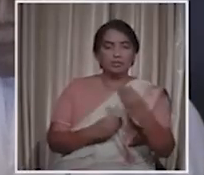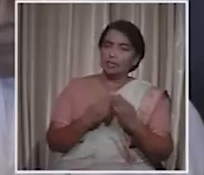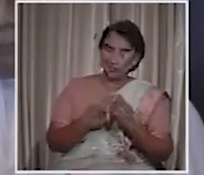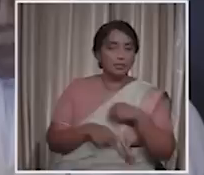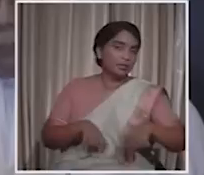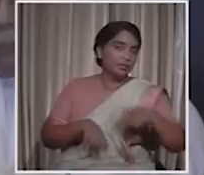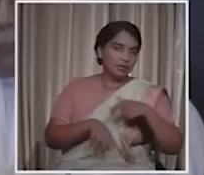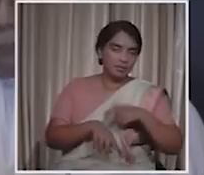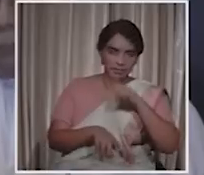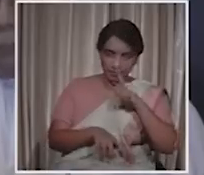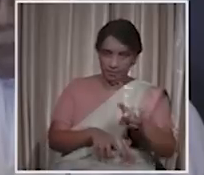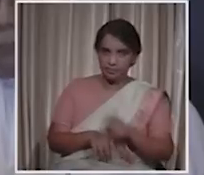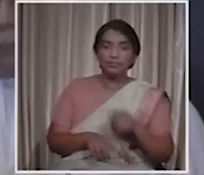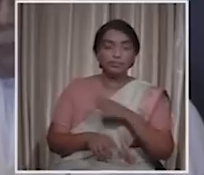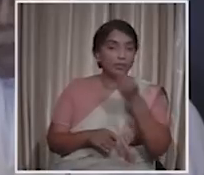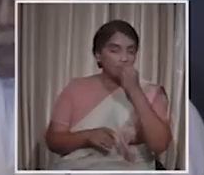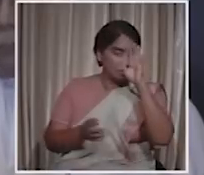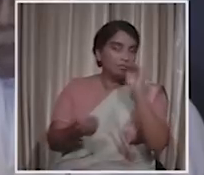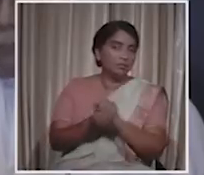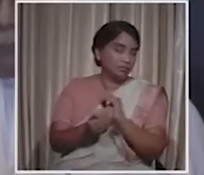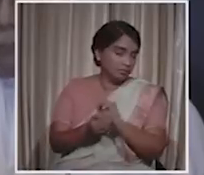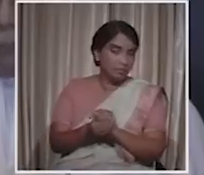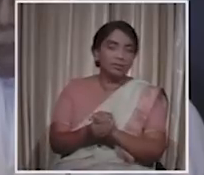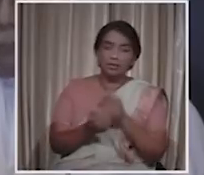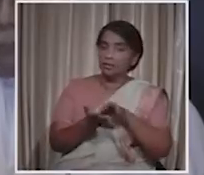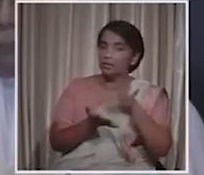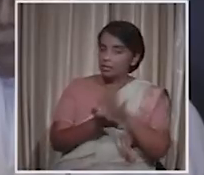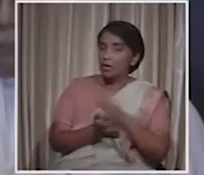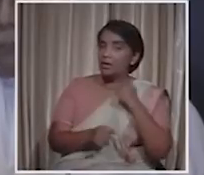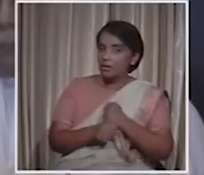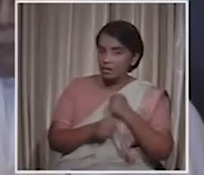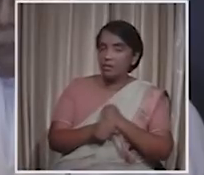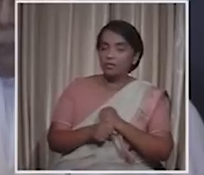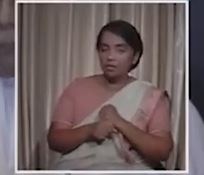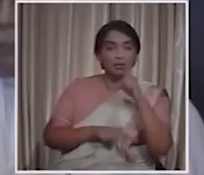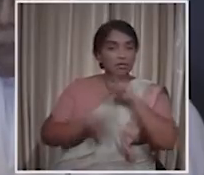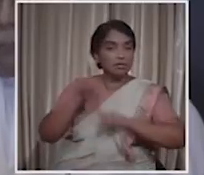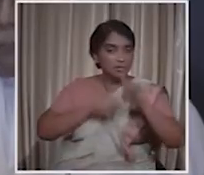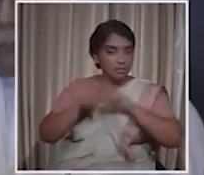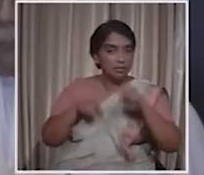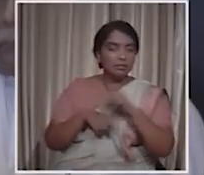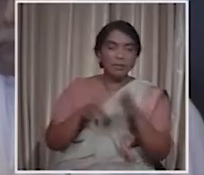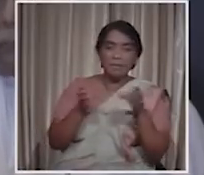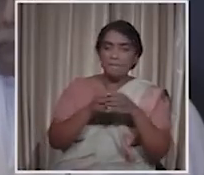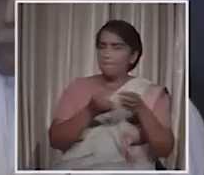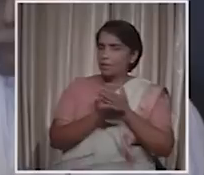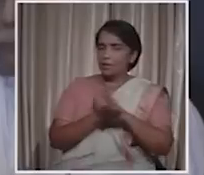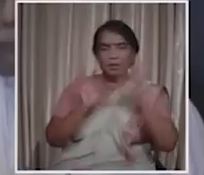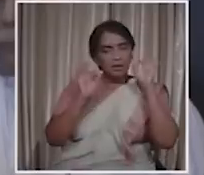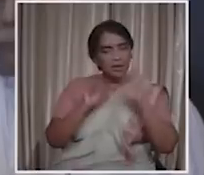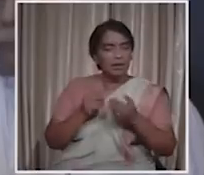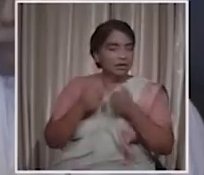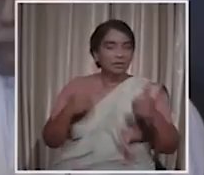මේ අවස්ථාවක් කරගන්නවා. ආහාර සුරක්ෂිතතාවය පිළිබඳ රජයේ සාකච්ඡාවන්ට පක්ෂභේදයෙන්